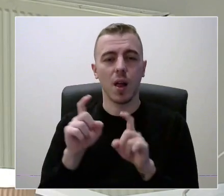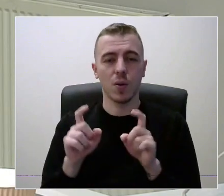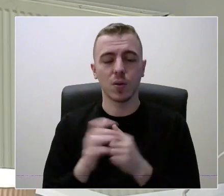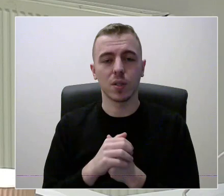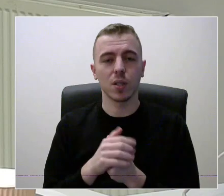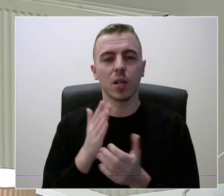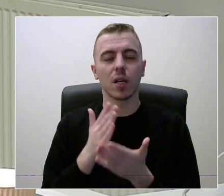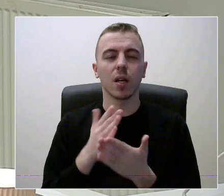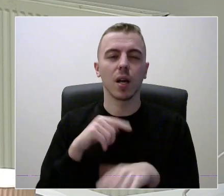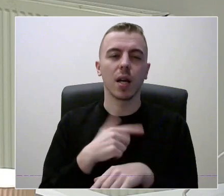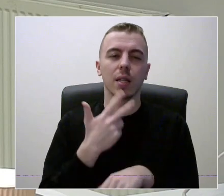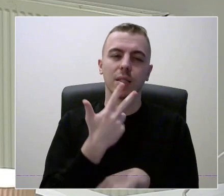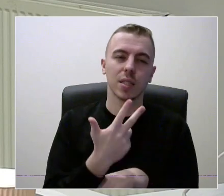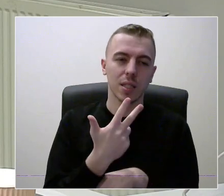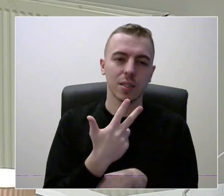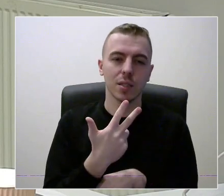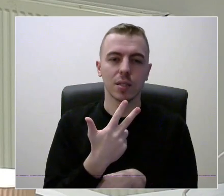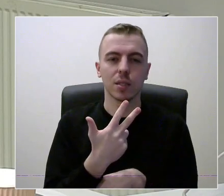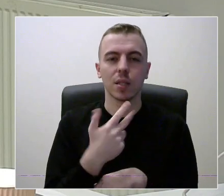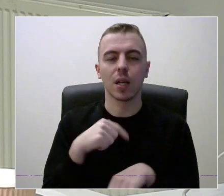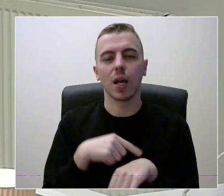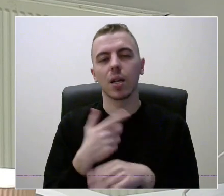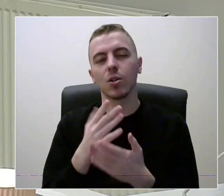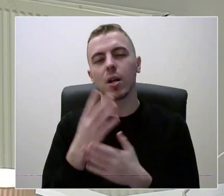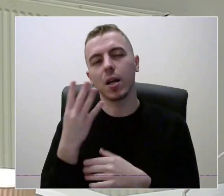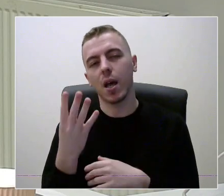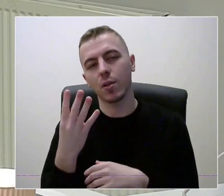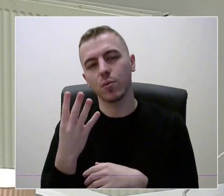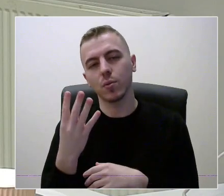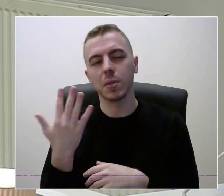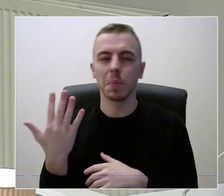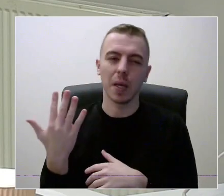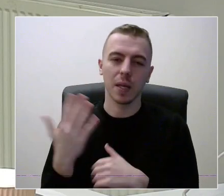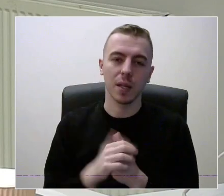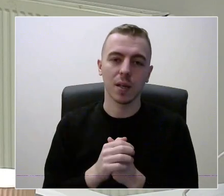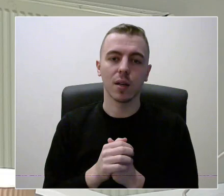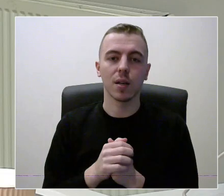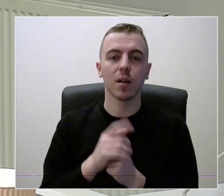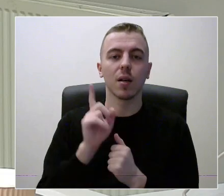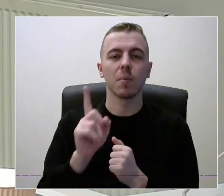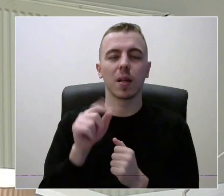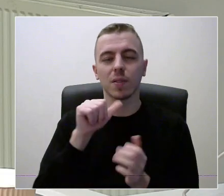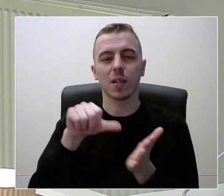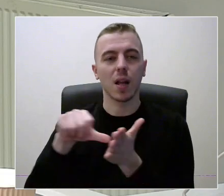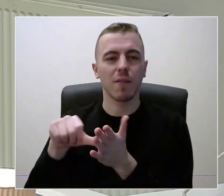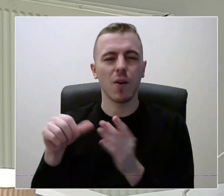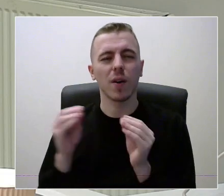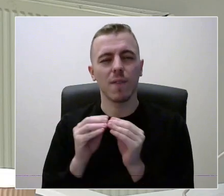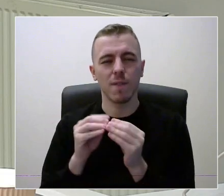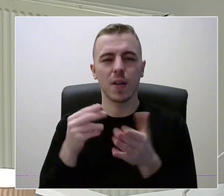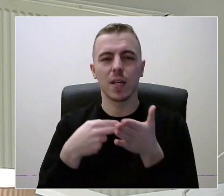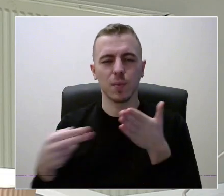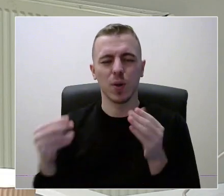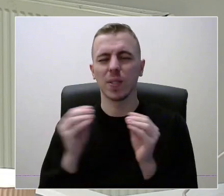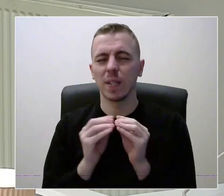3 geriausių atveju, būna kartais, kad ir 4, kartais 5, bet sudalyvauja pastoviai tos pačios įmonės. Pastoviai tos pačios